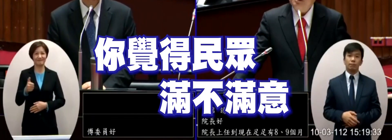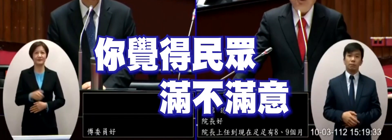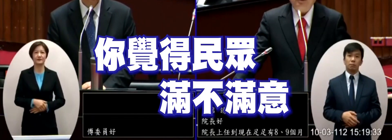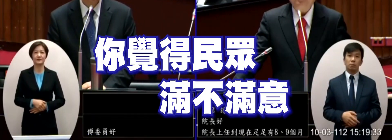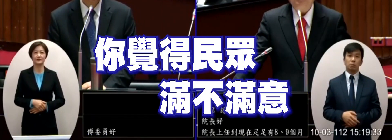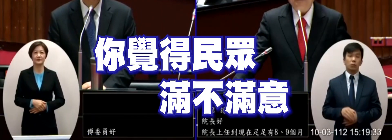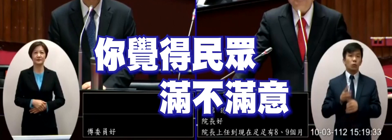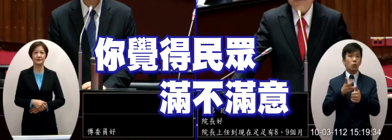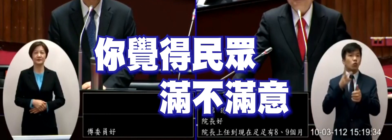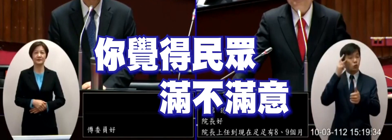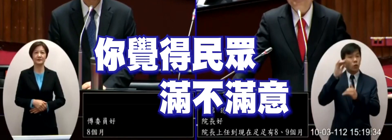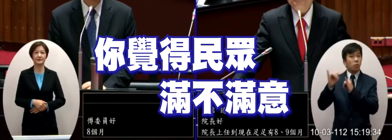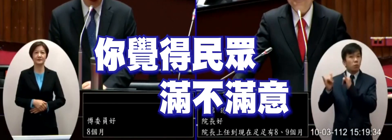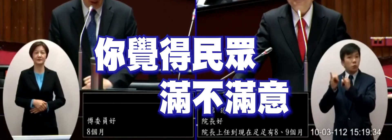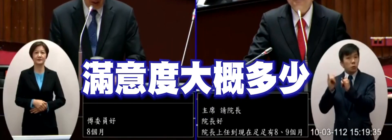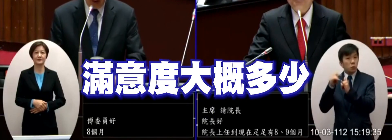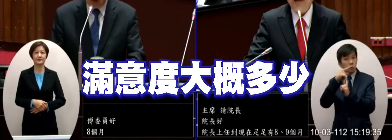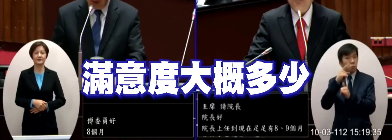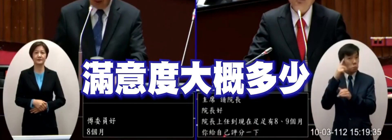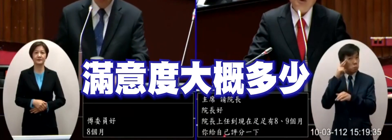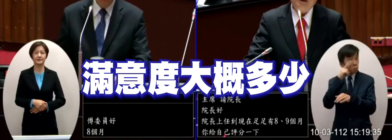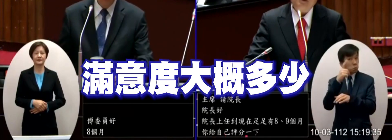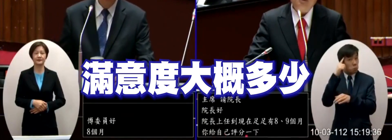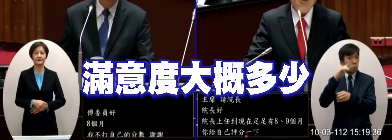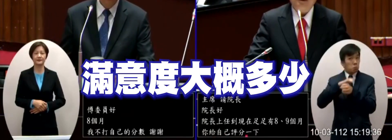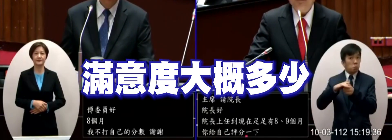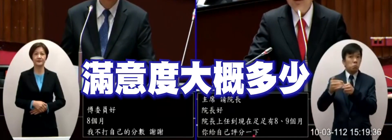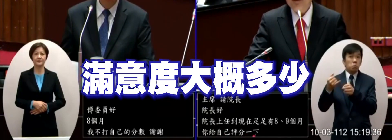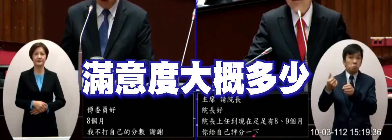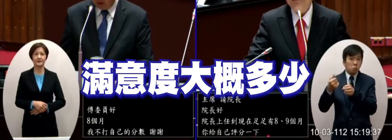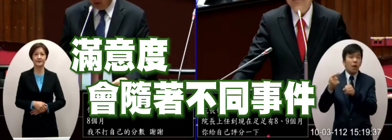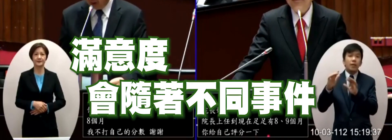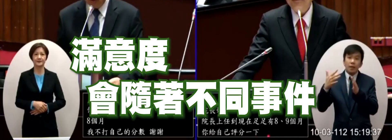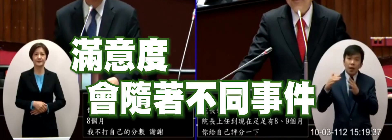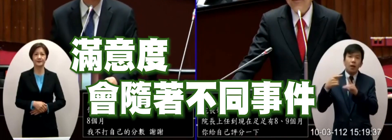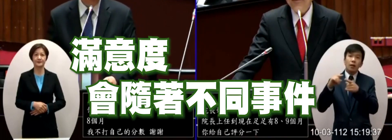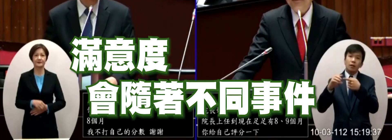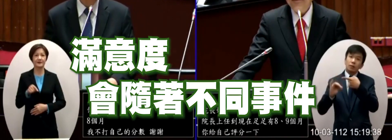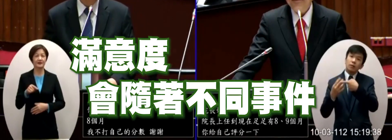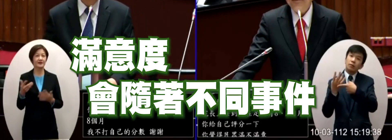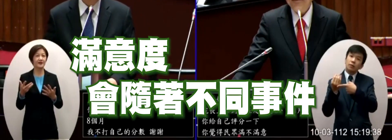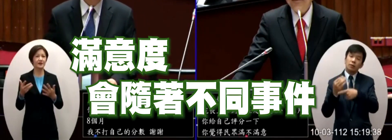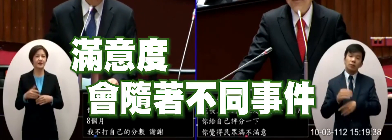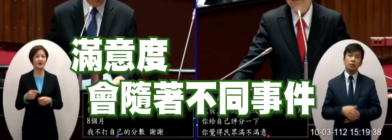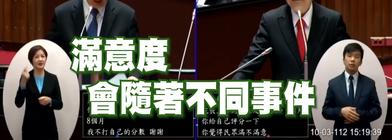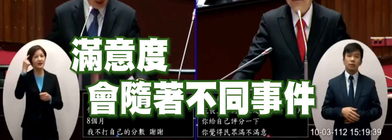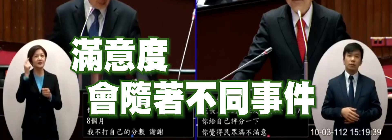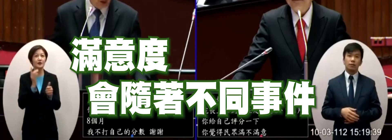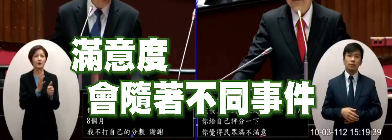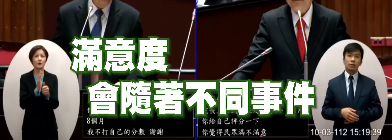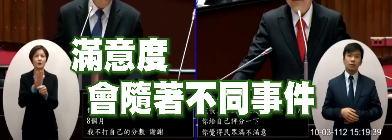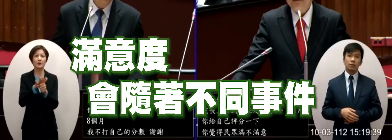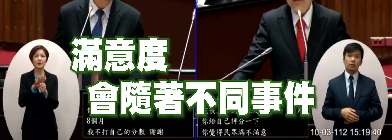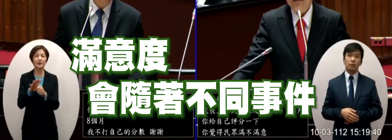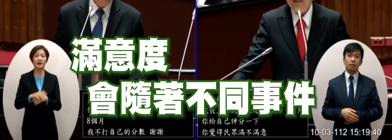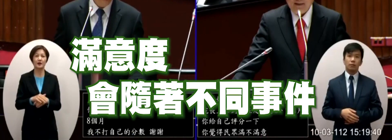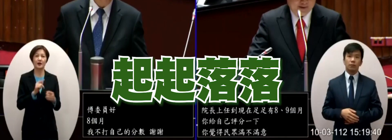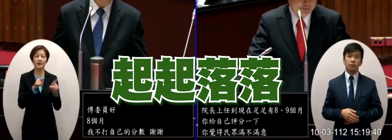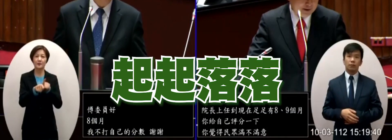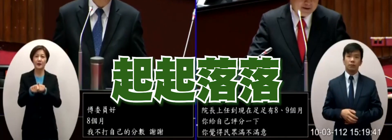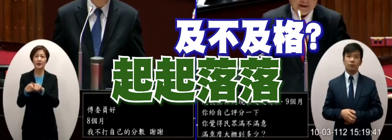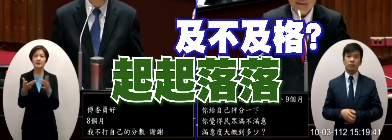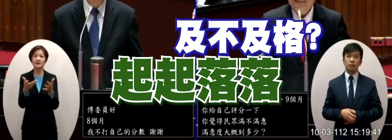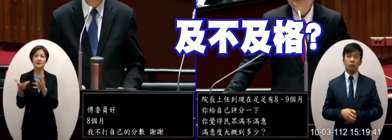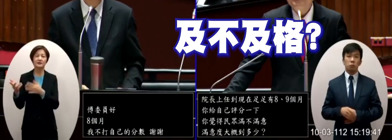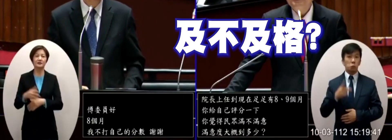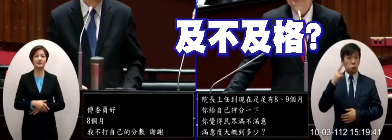觉得民众满不满意？ 满 意度大概到多少？民众？ 这个满意度啊，会随着不同的事件而有起起